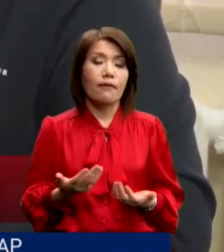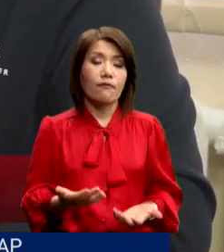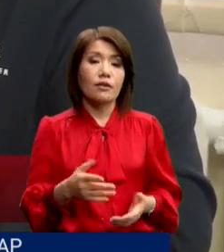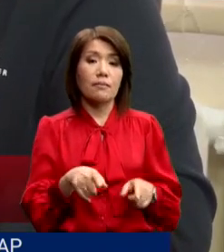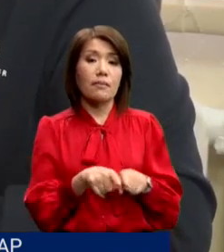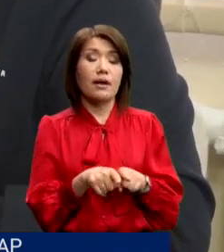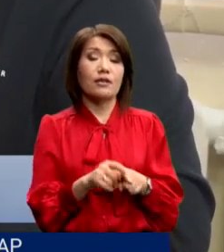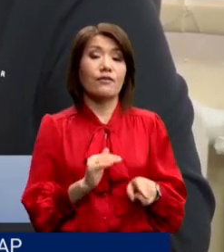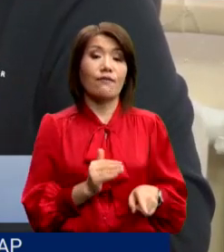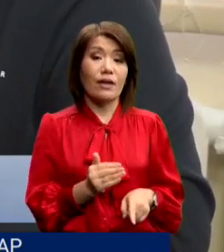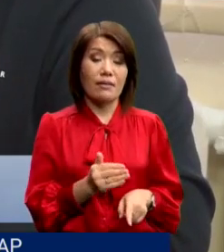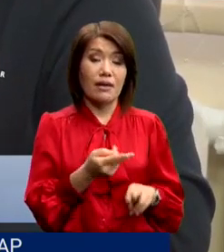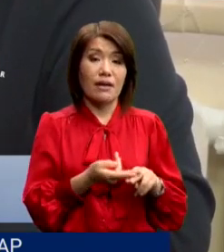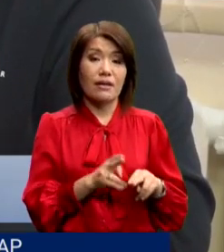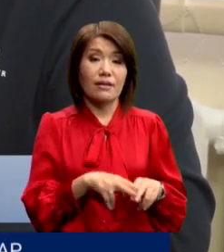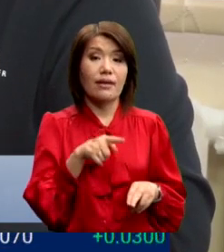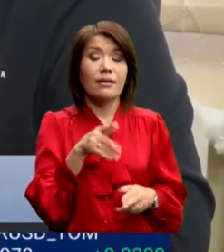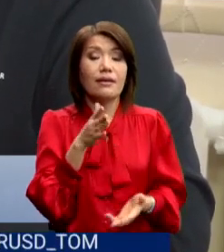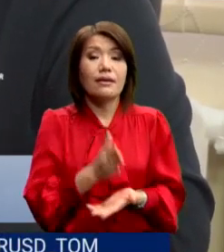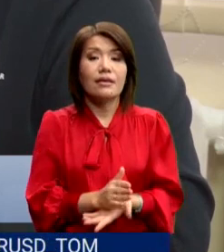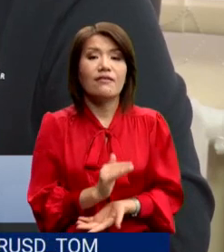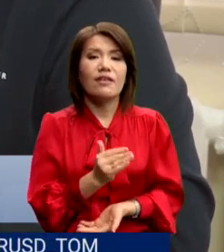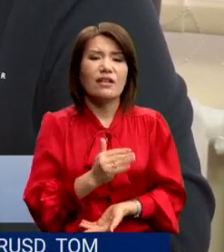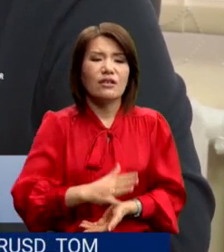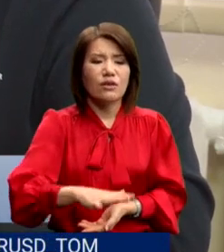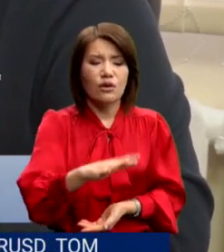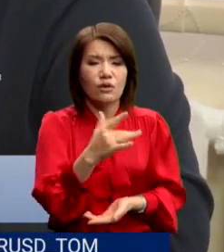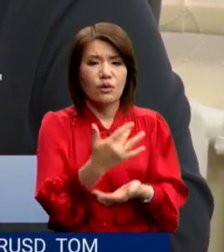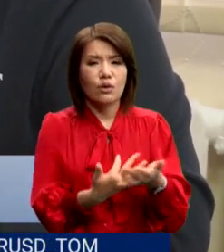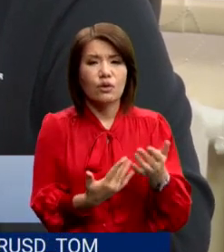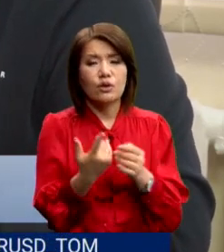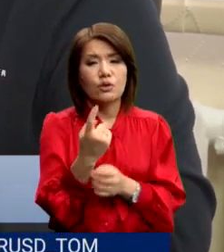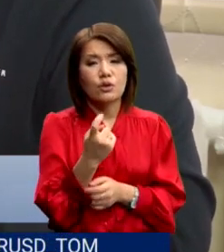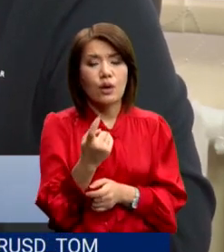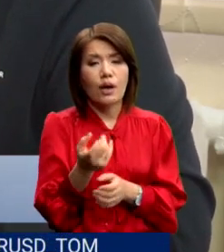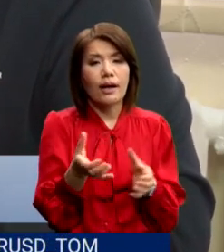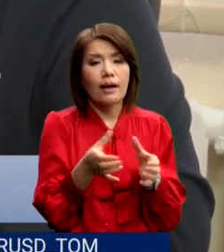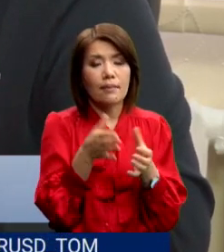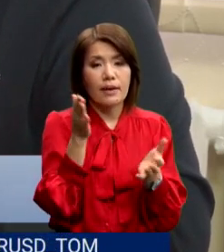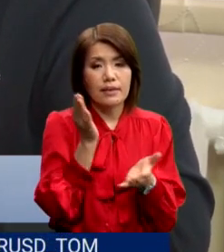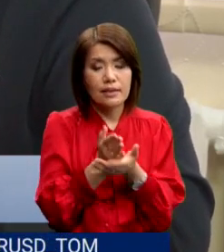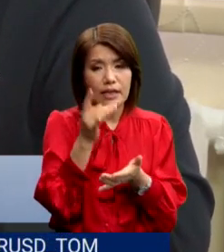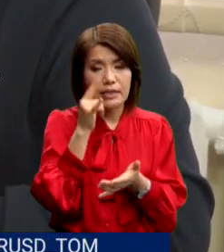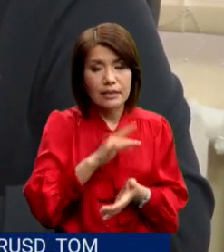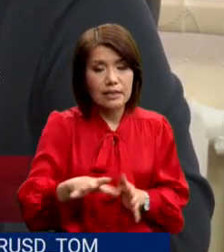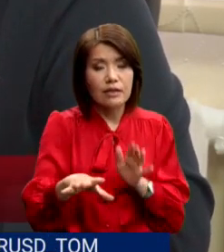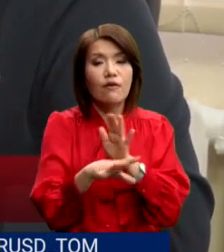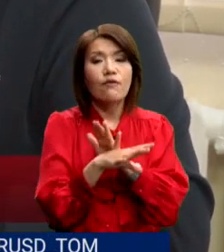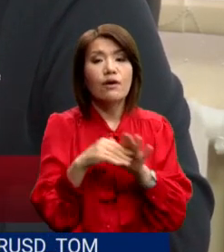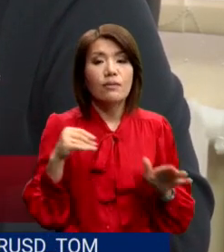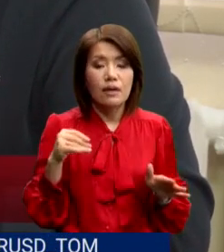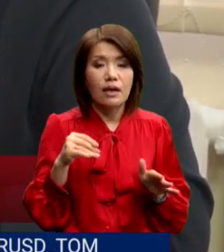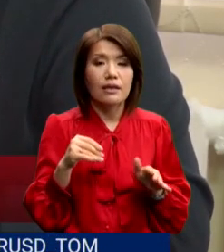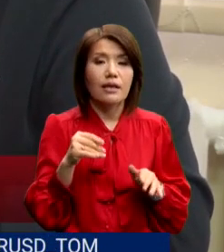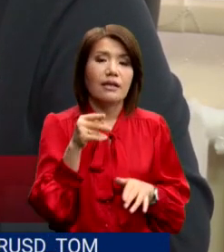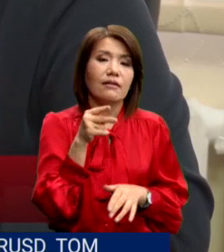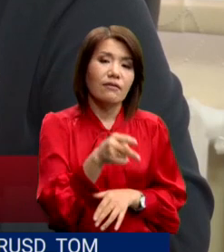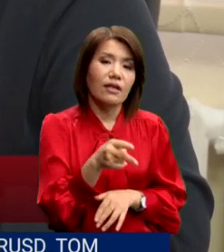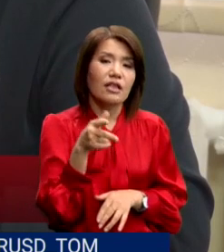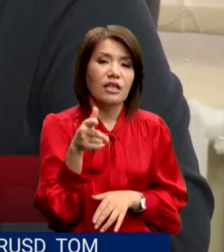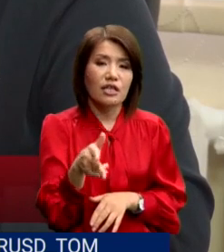фирма, которая имеет филиалы около 100 компаний по Казахстану, выбирает порядка там 2-3 тысячи